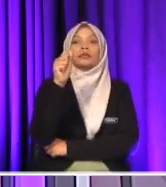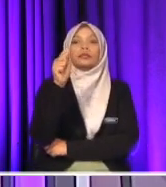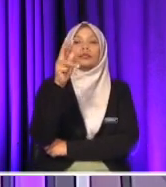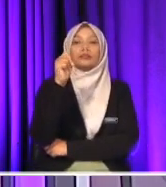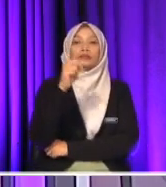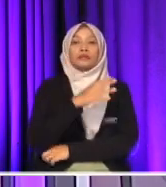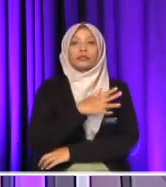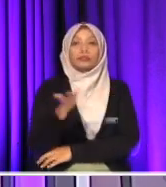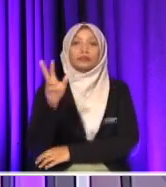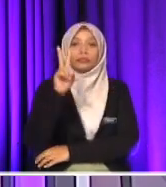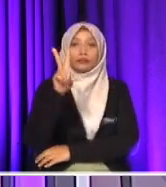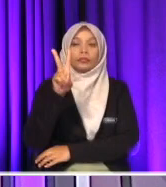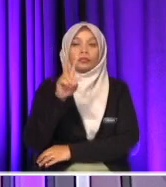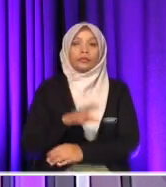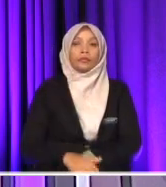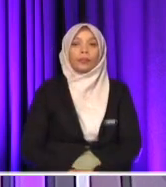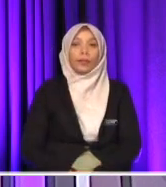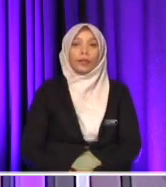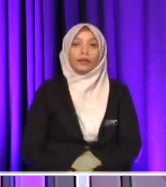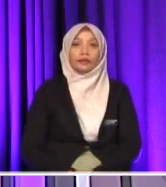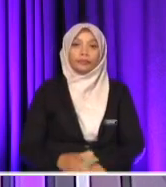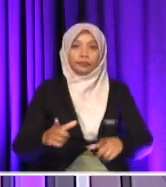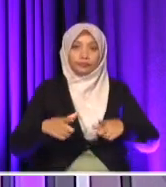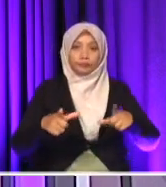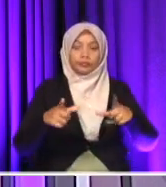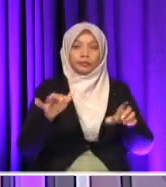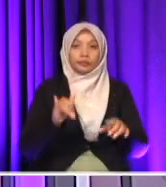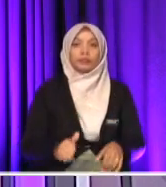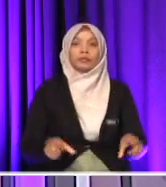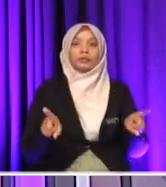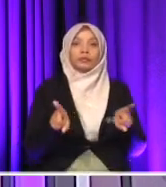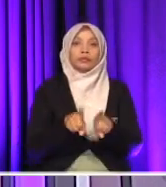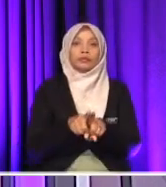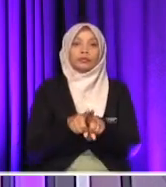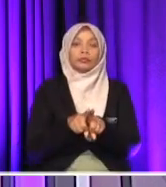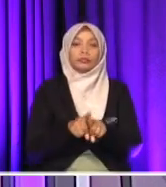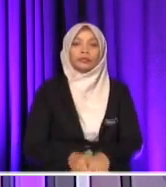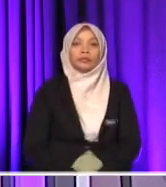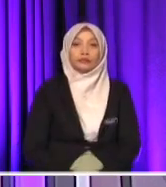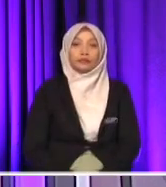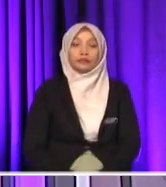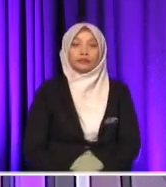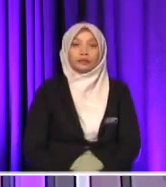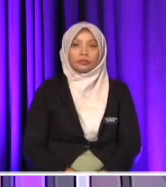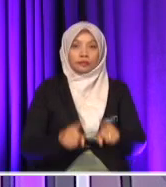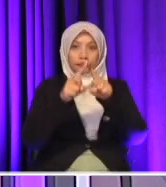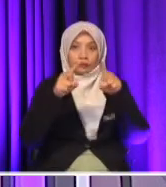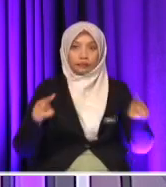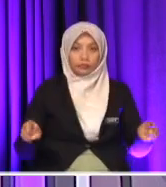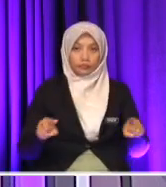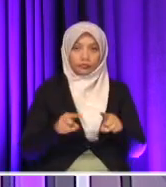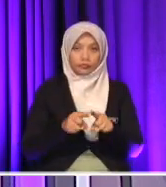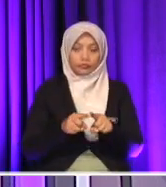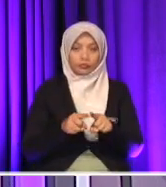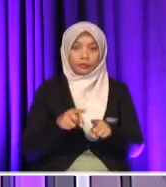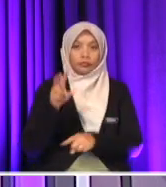Kalau segitiga voltan untuk litar yang sama, segitiga voltan untuk litar yang sama. Segitiga voltan, ini XL